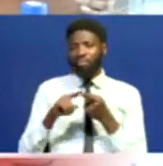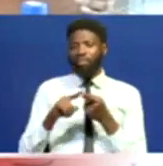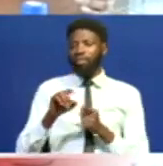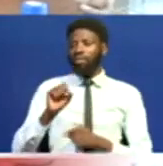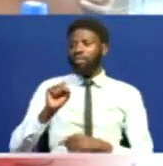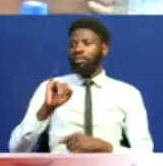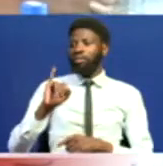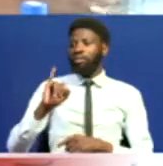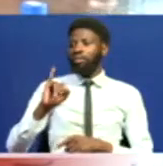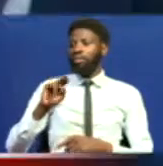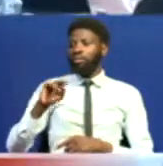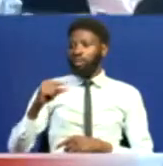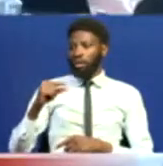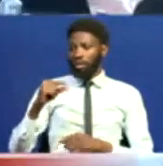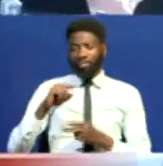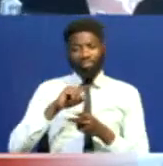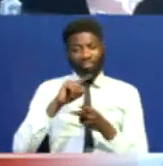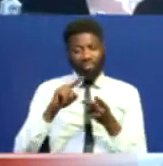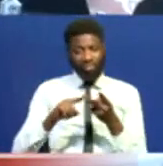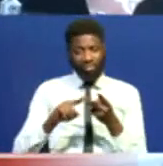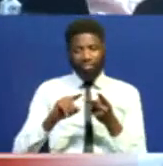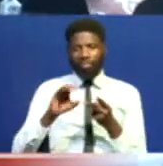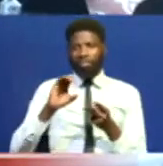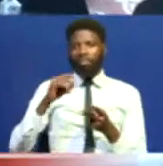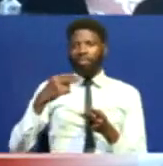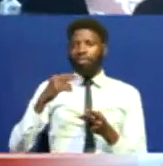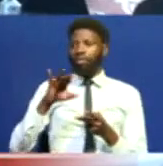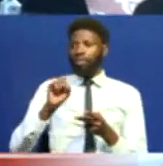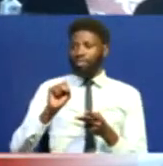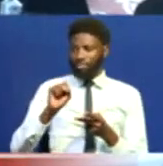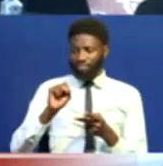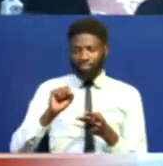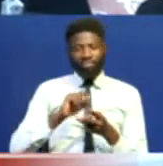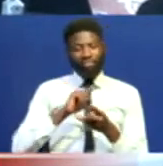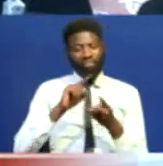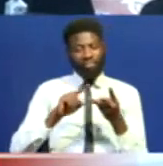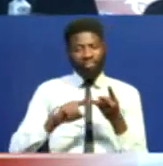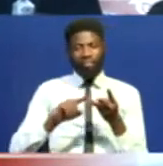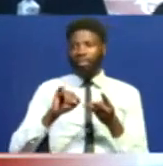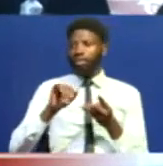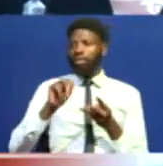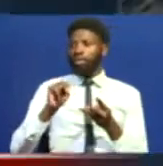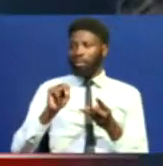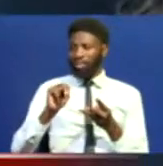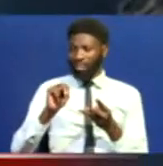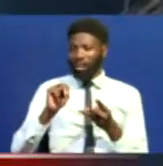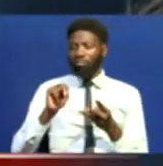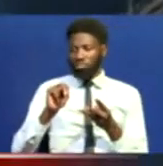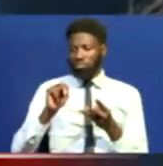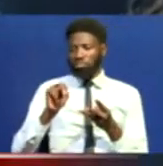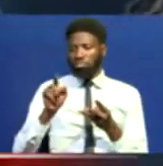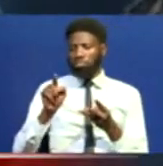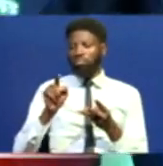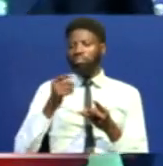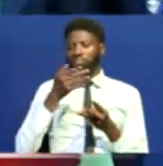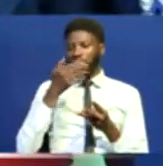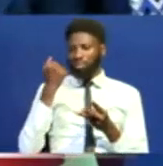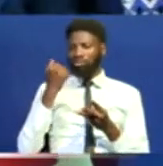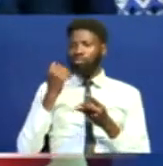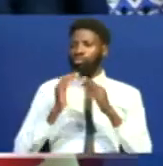Chaga, bingwa zamani Chris Rosenbaganot, Ian Duncan ambaye ni shujaa wa mbio za safari